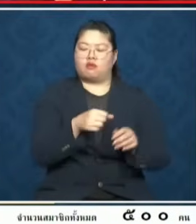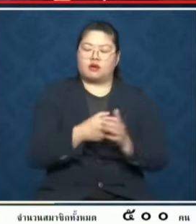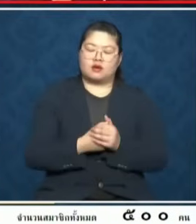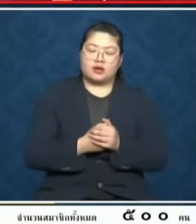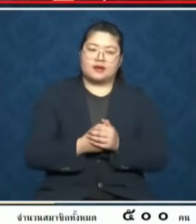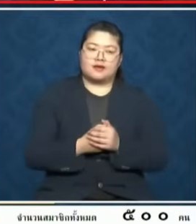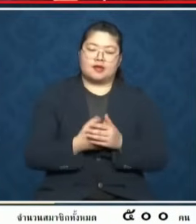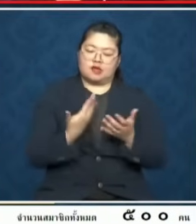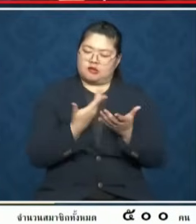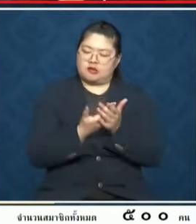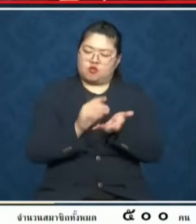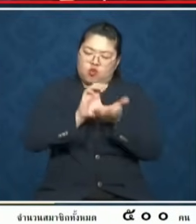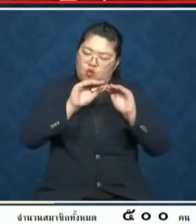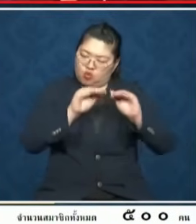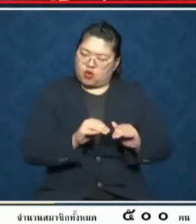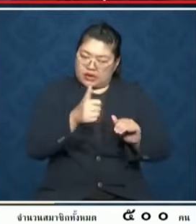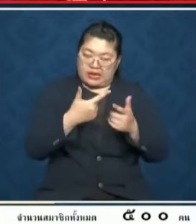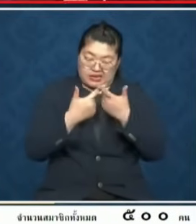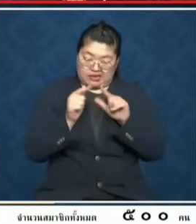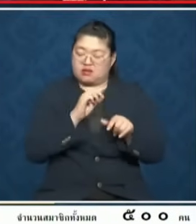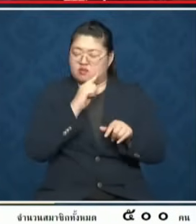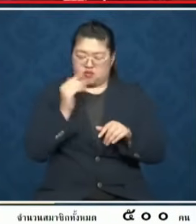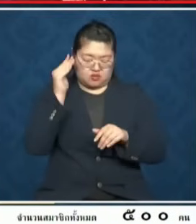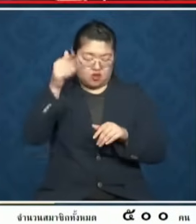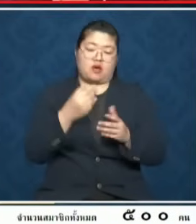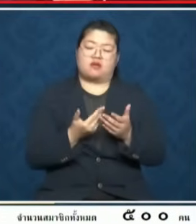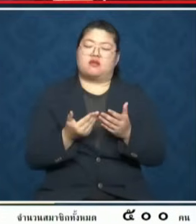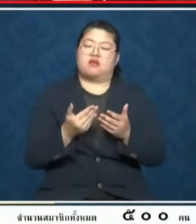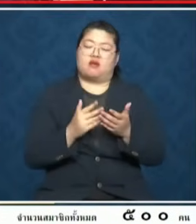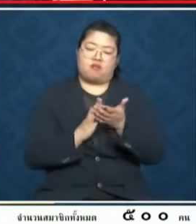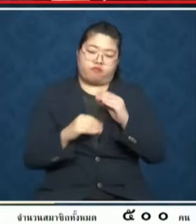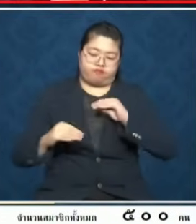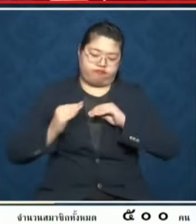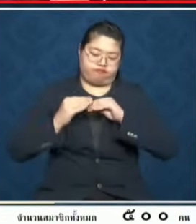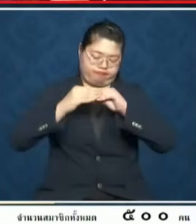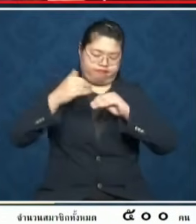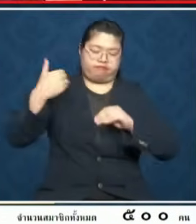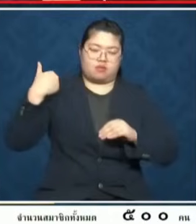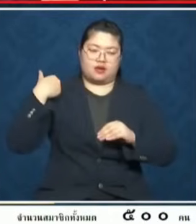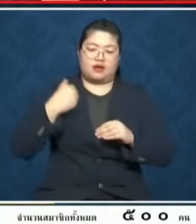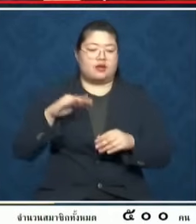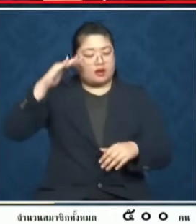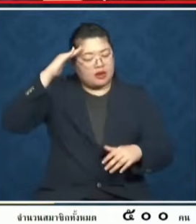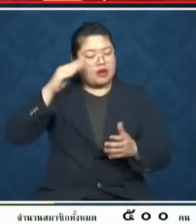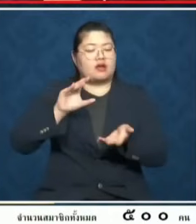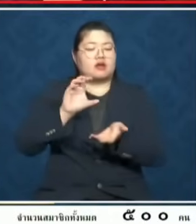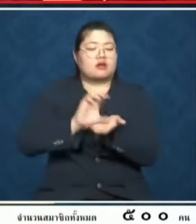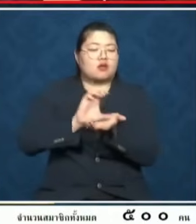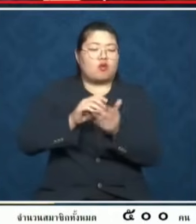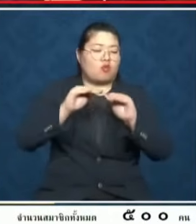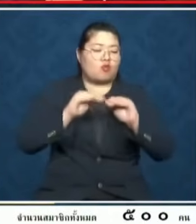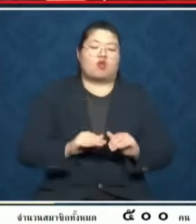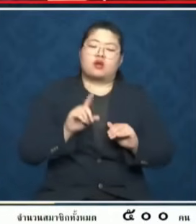นะคะแต่ว่าสุดท้ายก็ไปอนุมัติเพิ่มเติมกันภายหลังค่ะท่านประธานคะนอกจากงบกลาโหมจะปรับลดไม่